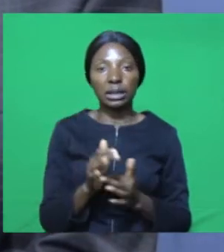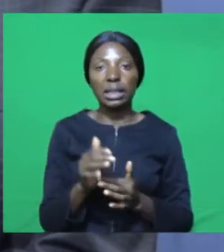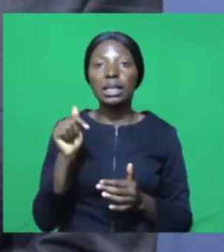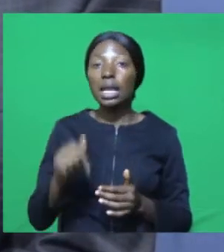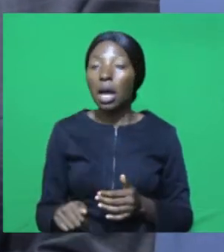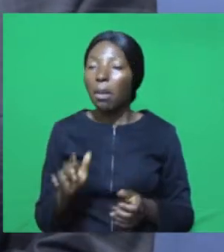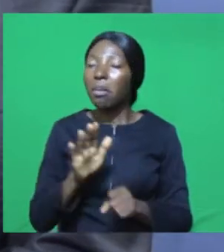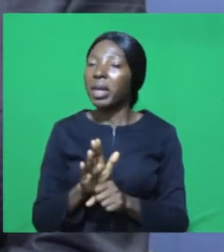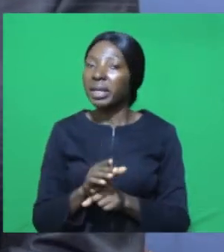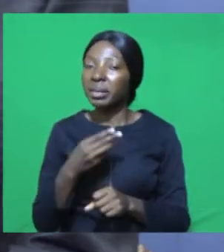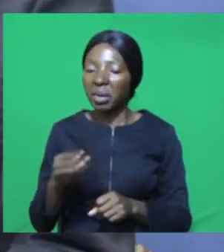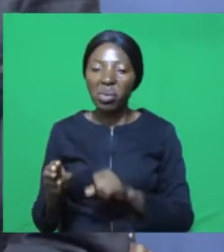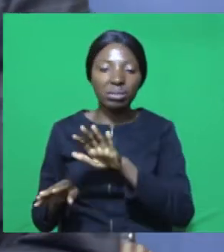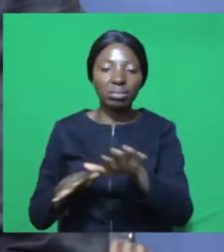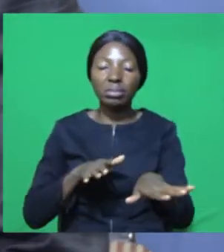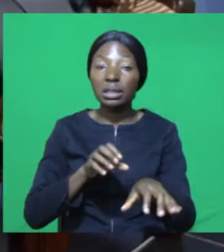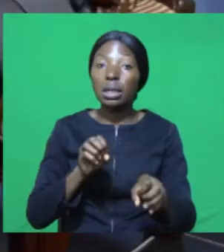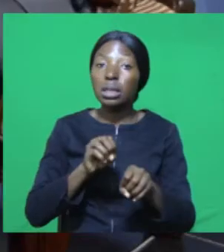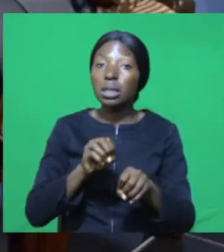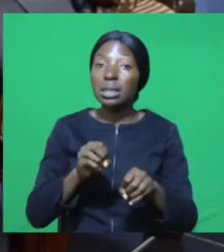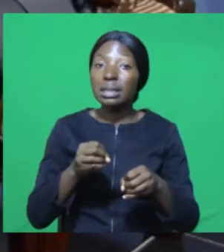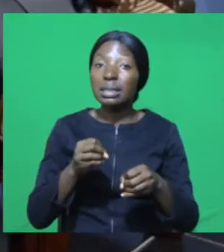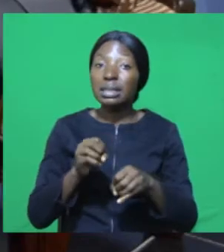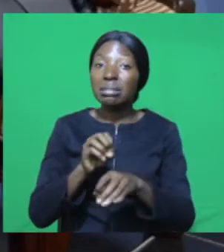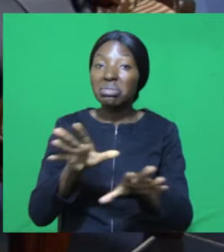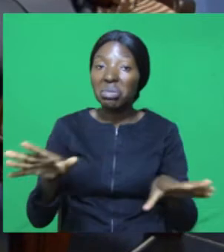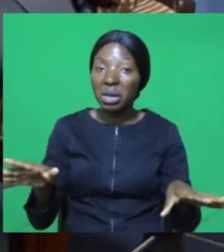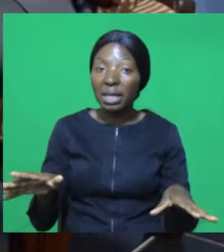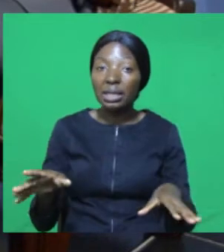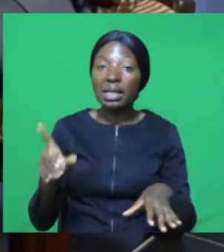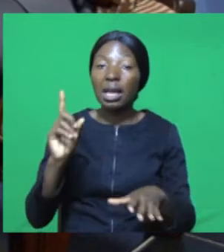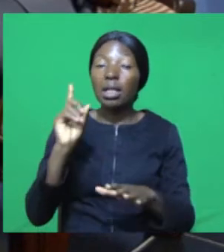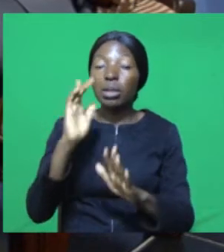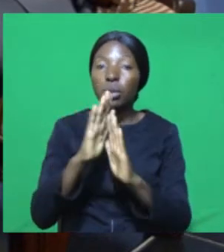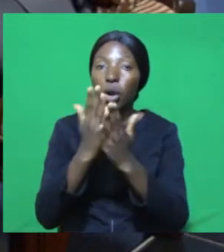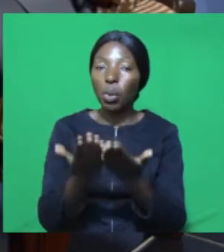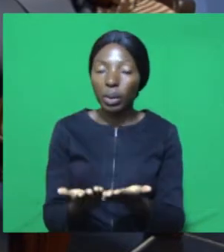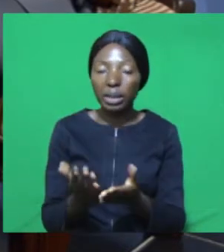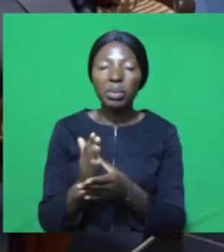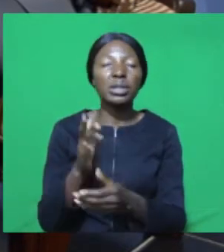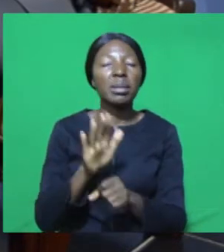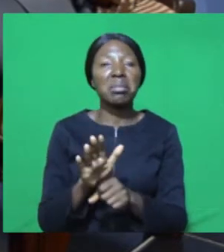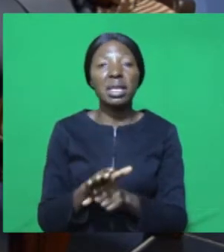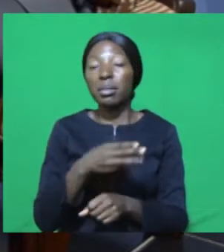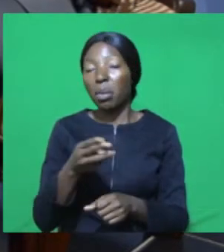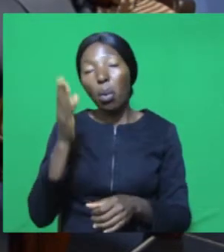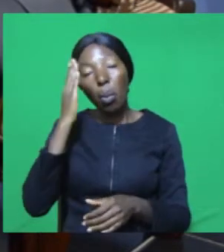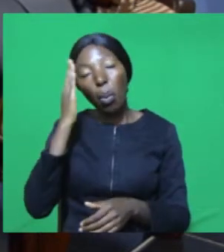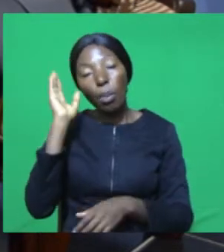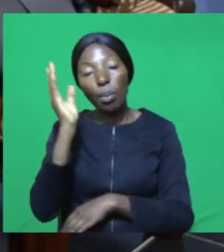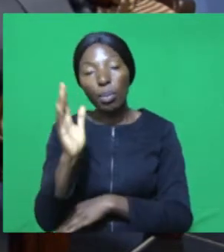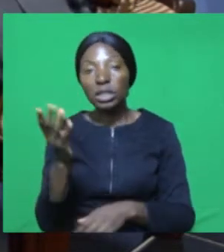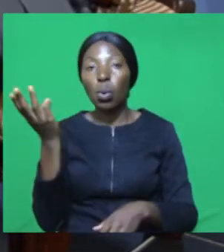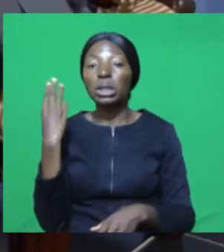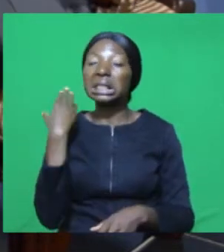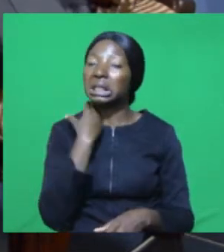kuenda nevhangeri kubuda kuvahedheni. Nepersecution yaitwa paJerusarema yaitwa nzira yekuvadzinga kuti chibuda